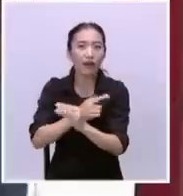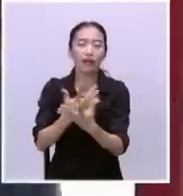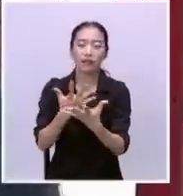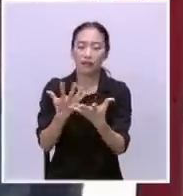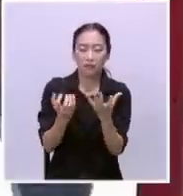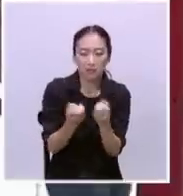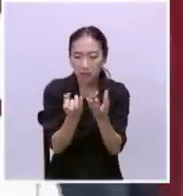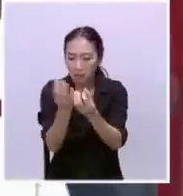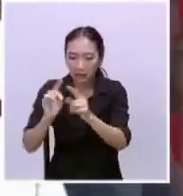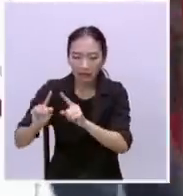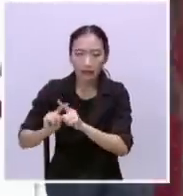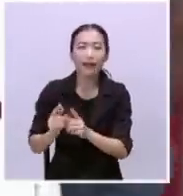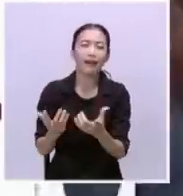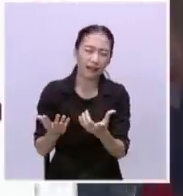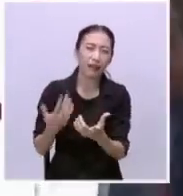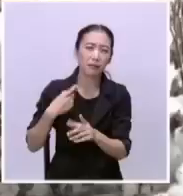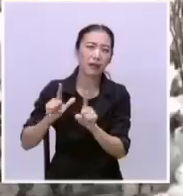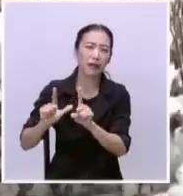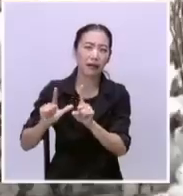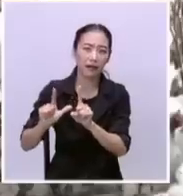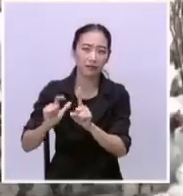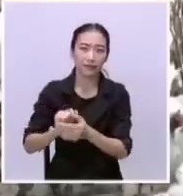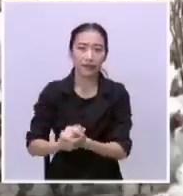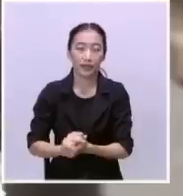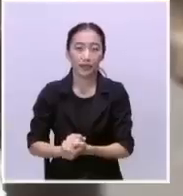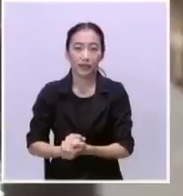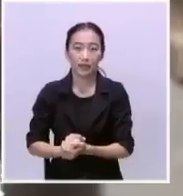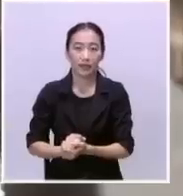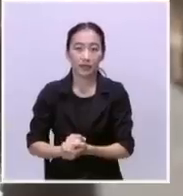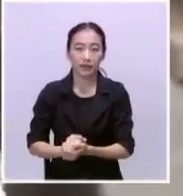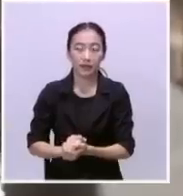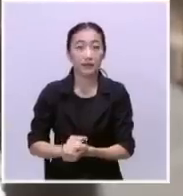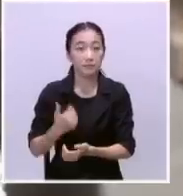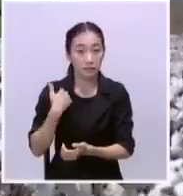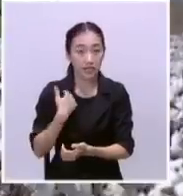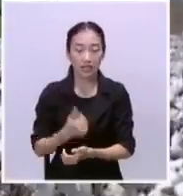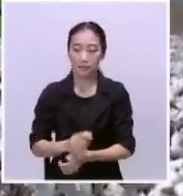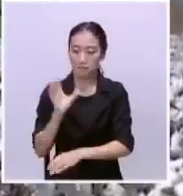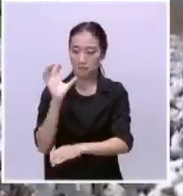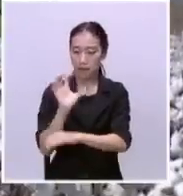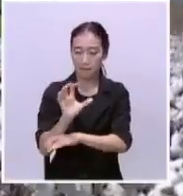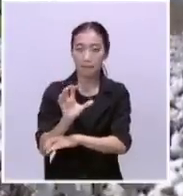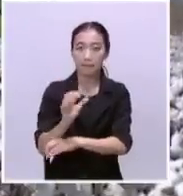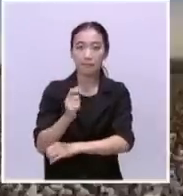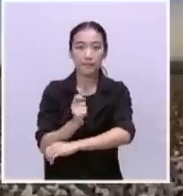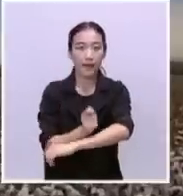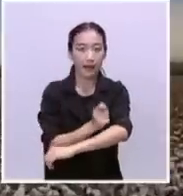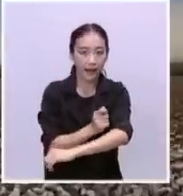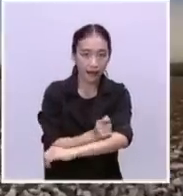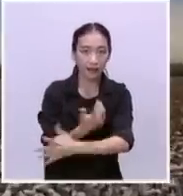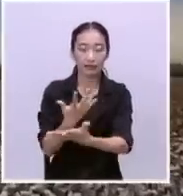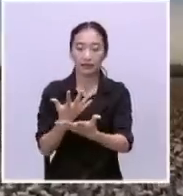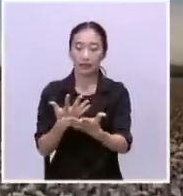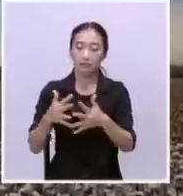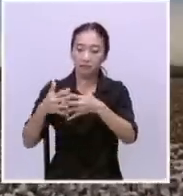บทความของ China Media Group ก็ยังชี้แจงด้วยนะคะว่าคำกล่าวหาเรื่องของการบังคับใช้แรงงานที่สหรัฐแล้วก็ชาติตะวันตกเป็น